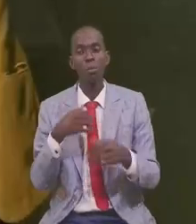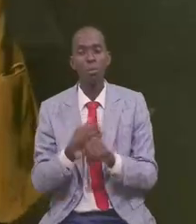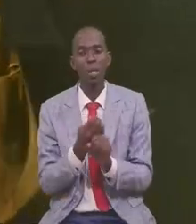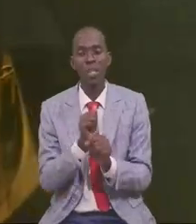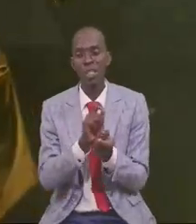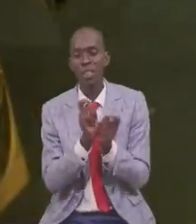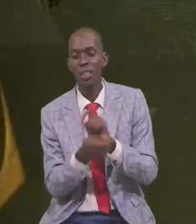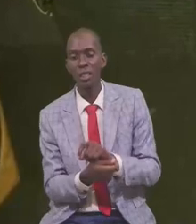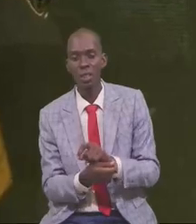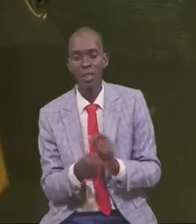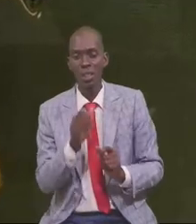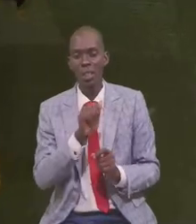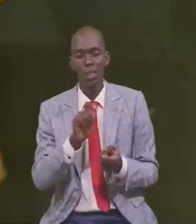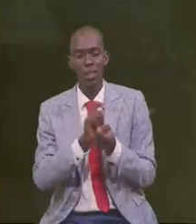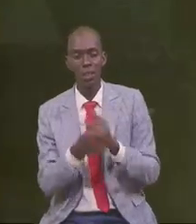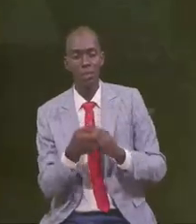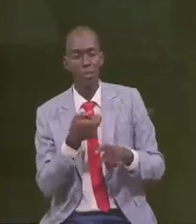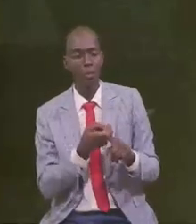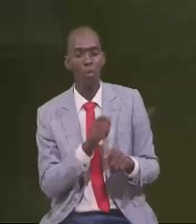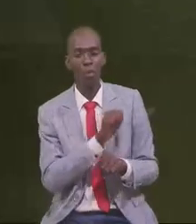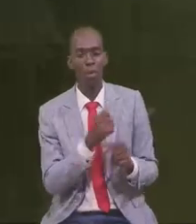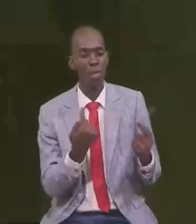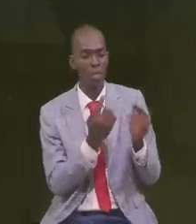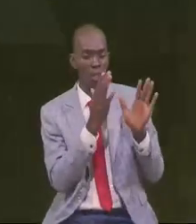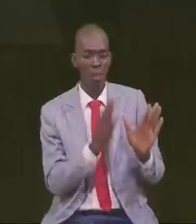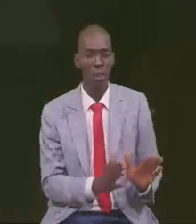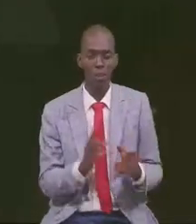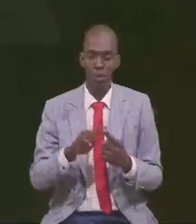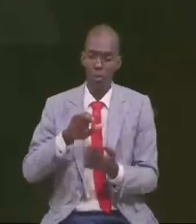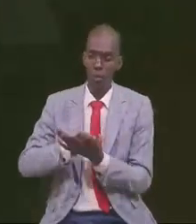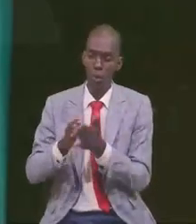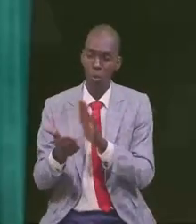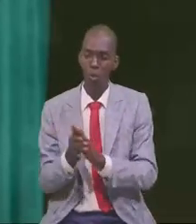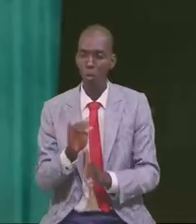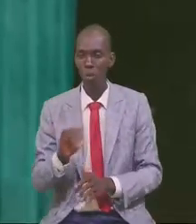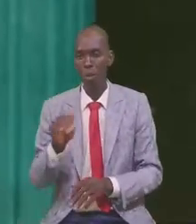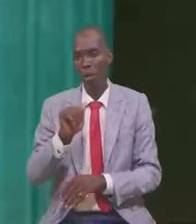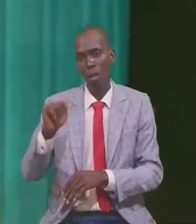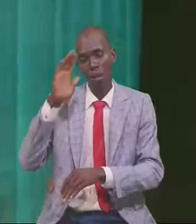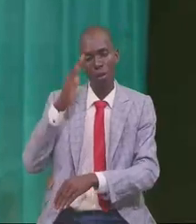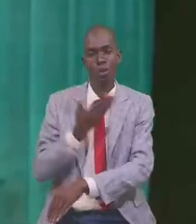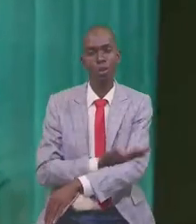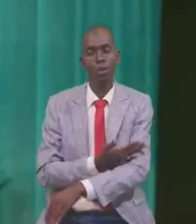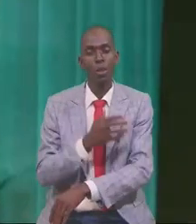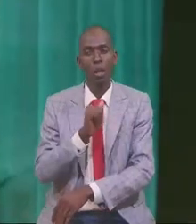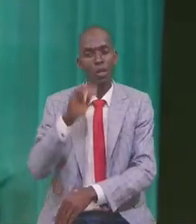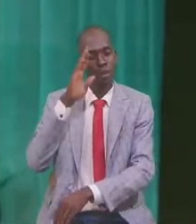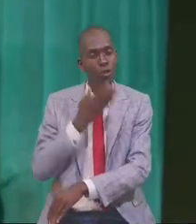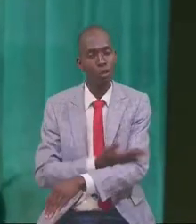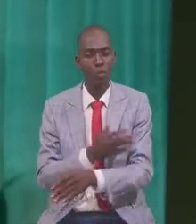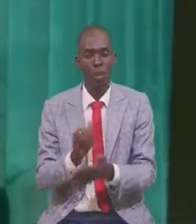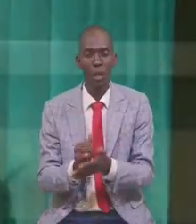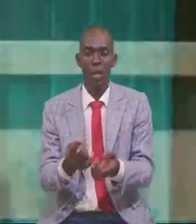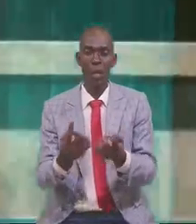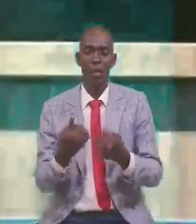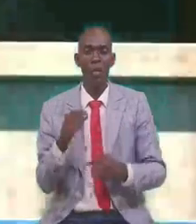changement d'être pécheur en un fils, le fils, l'enfant qui vient par la foi. Il